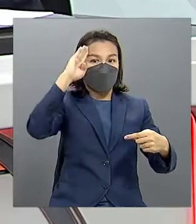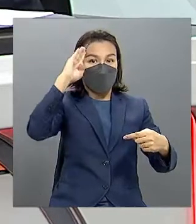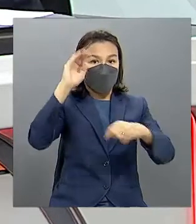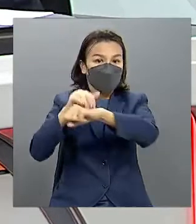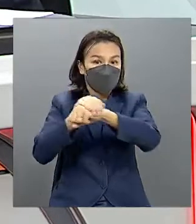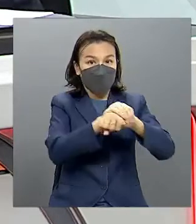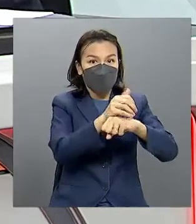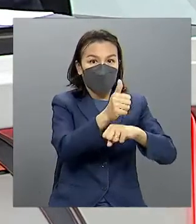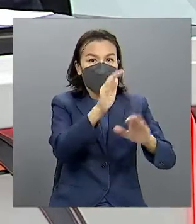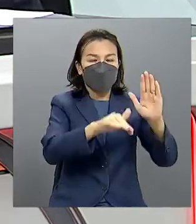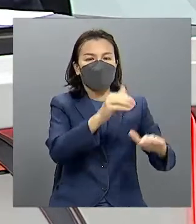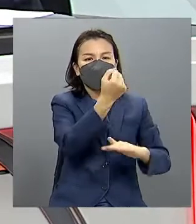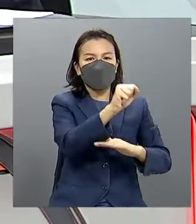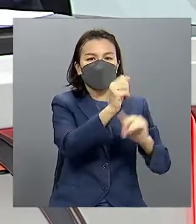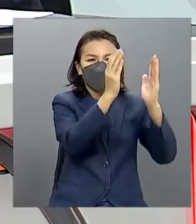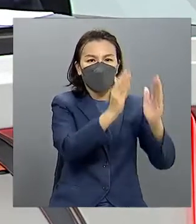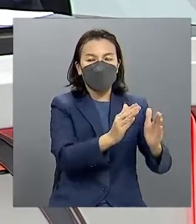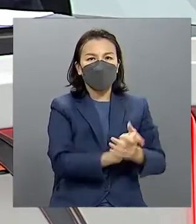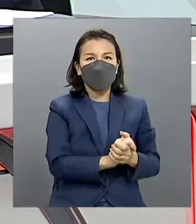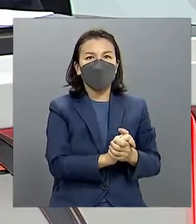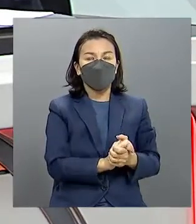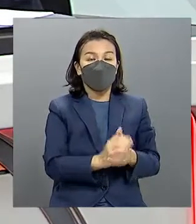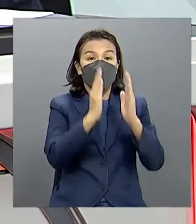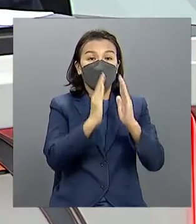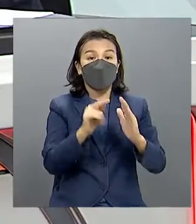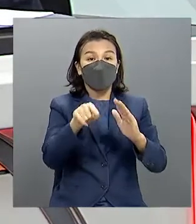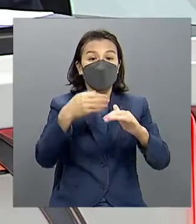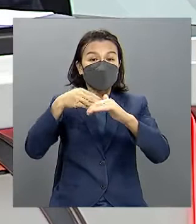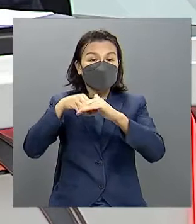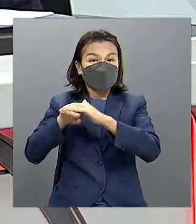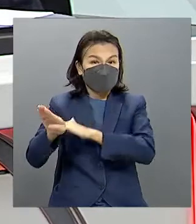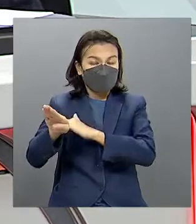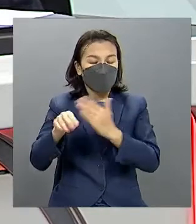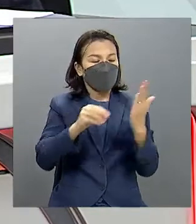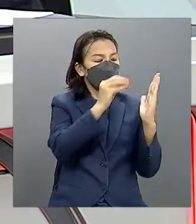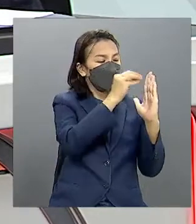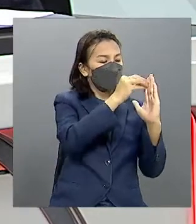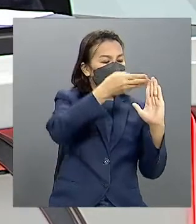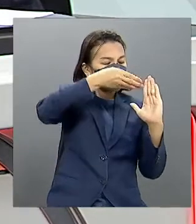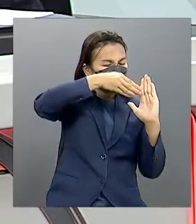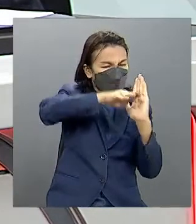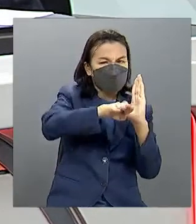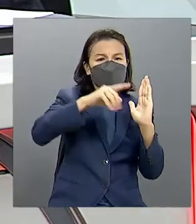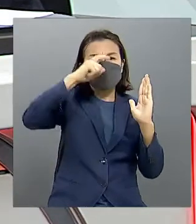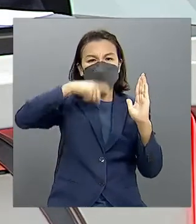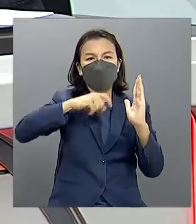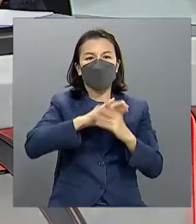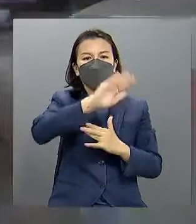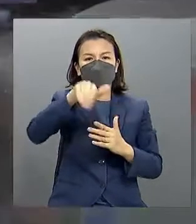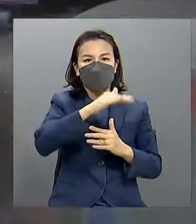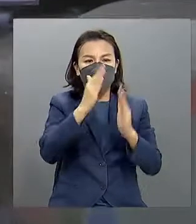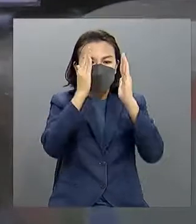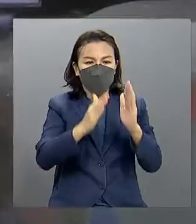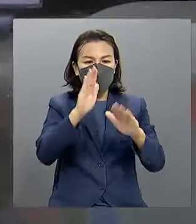ตายครับขณะที่ยอดผู้อพยพหนีภัยสงครามซึ่งข้ามมาที่อำเภอแม่สอดจังหวัดตากตอนนี้ดีกว่า 2พันคนแล้วนะครับ